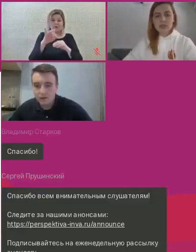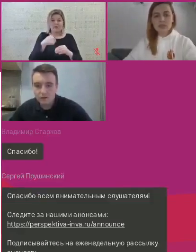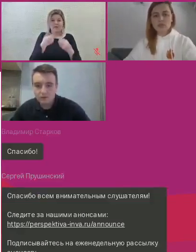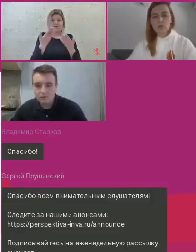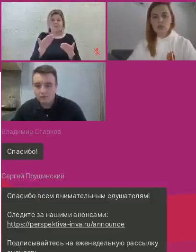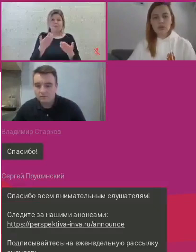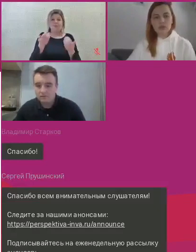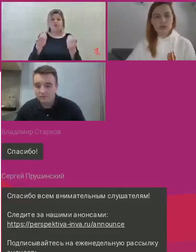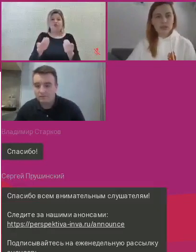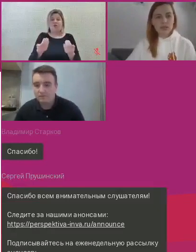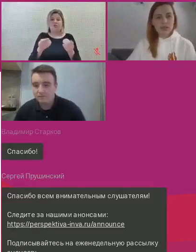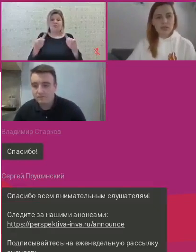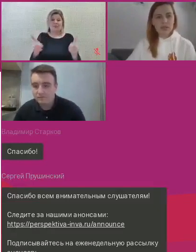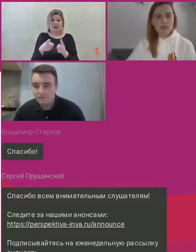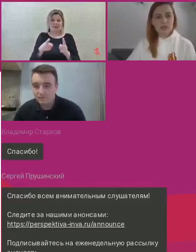сейчас, конечно.